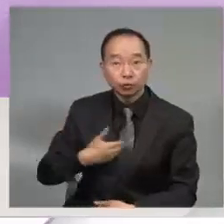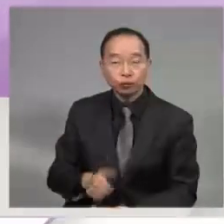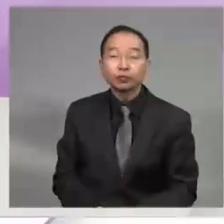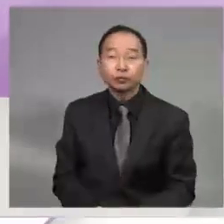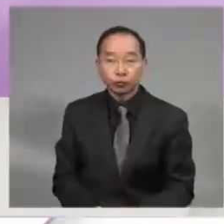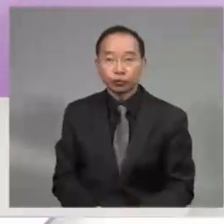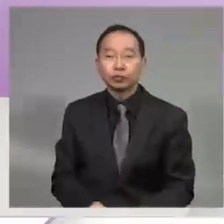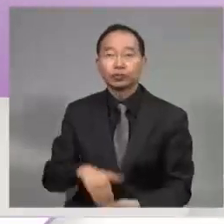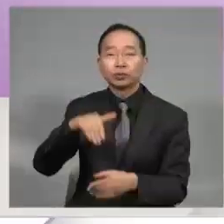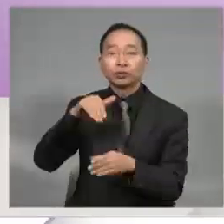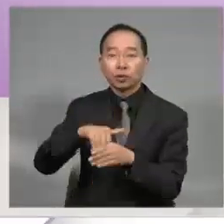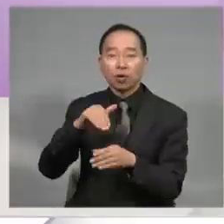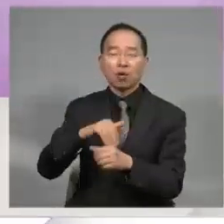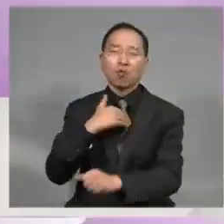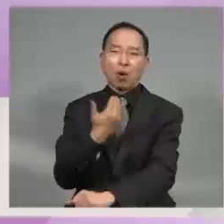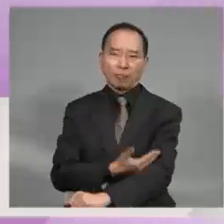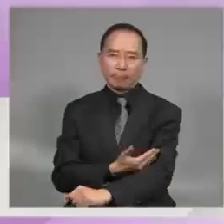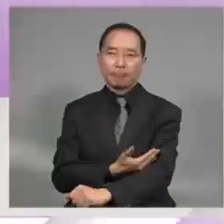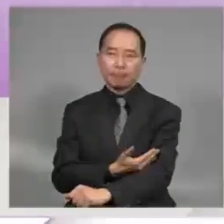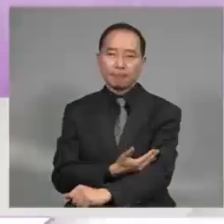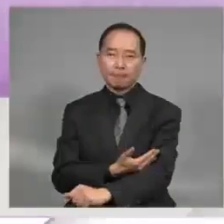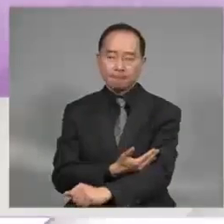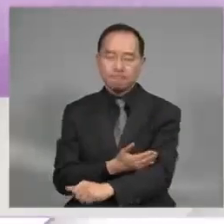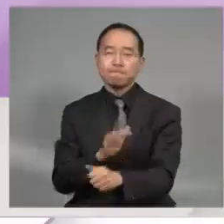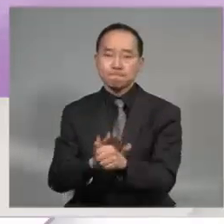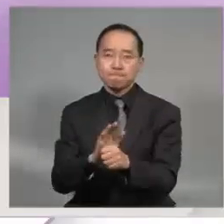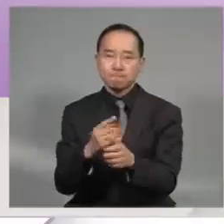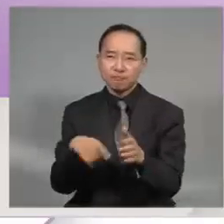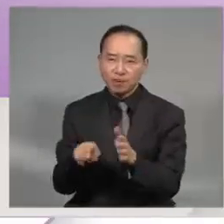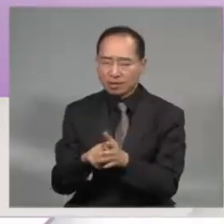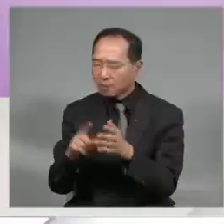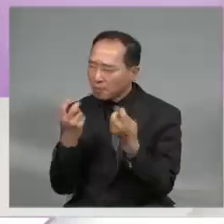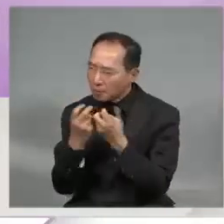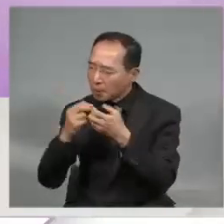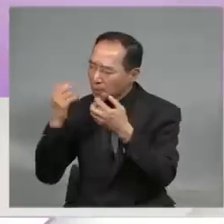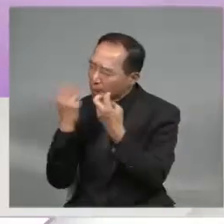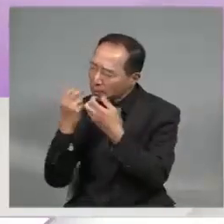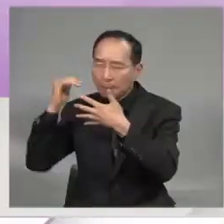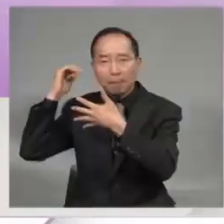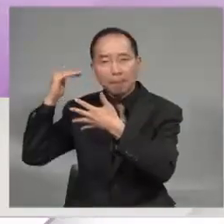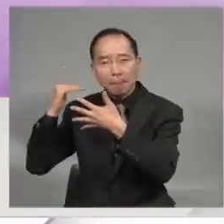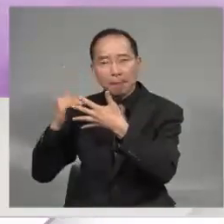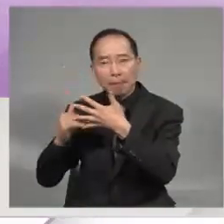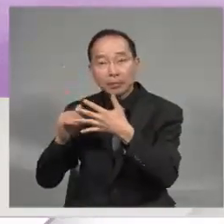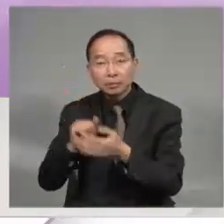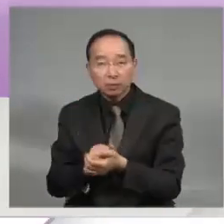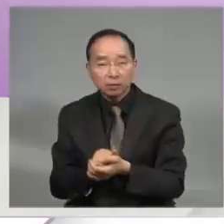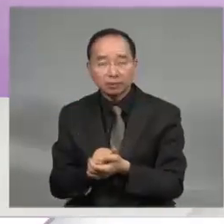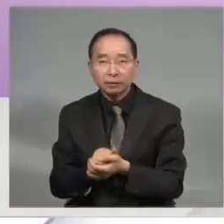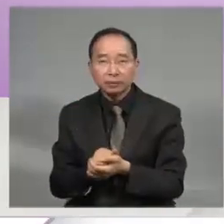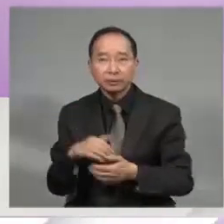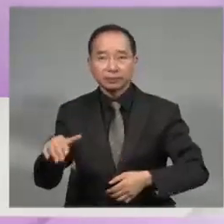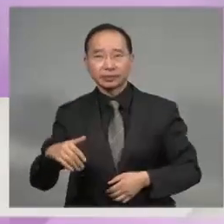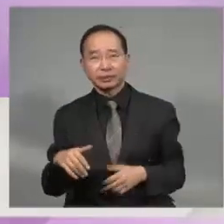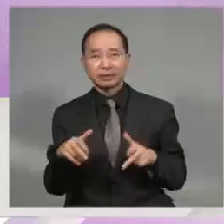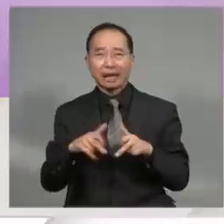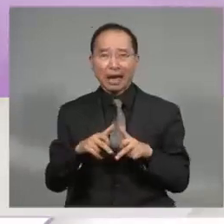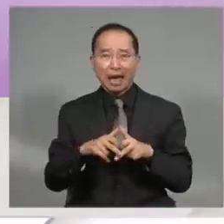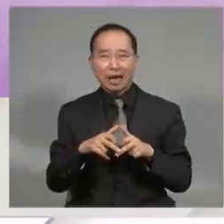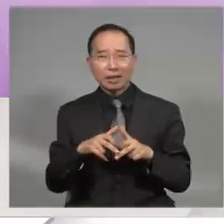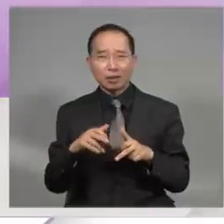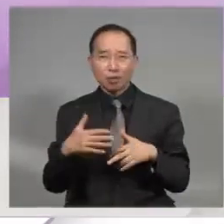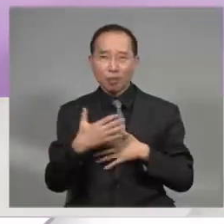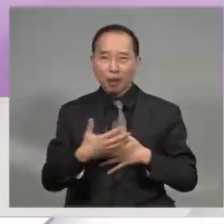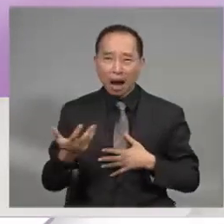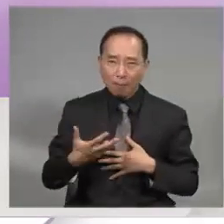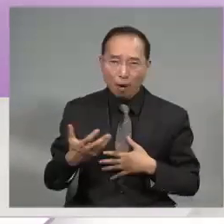그 선거권을 이렇게 두텁게 보장하기 위해서 여러 제도를 두고 있는데요. 우선 몸이 불편해서 직접 투표소에 가서 투표하실